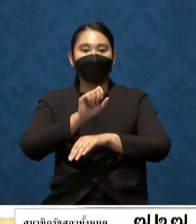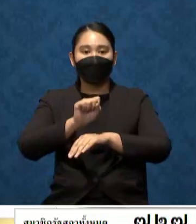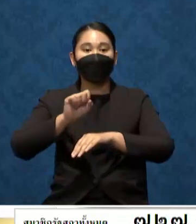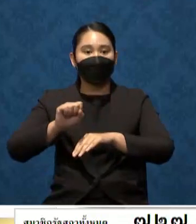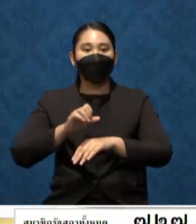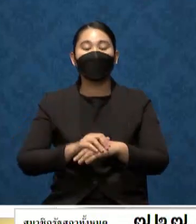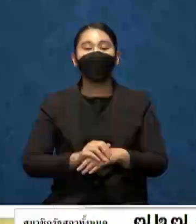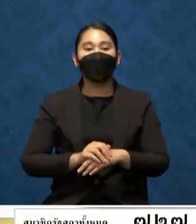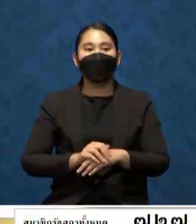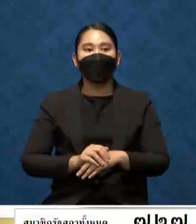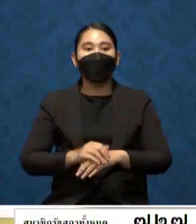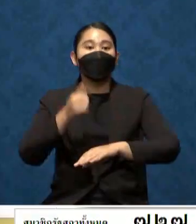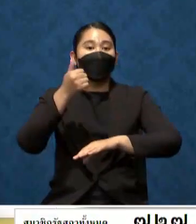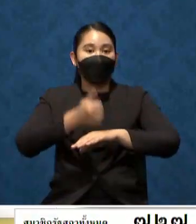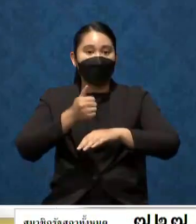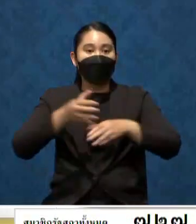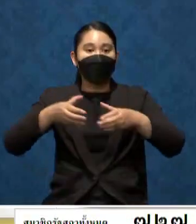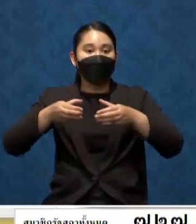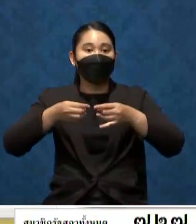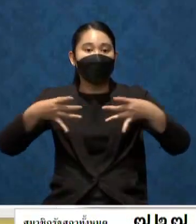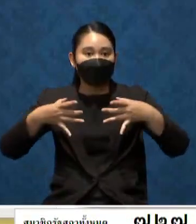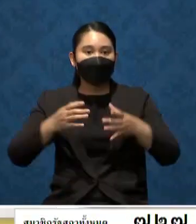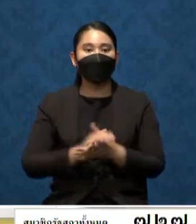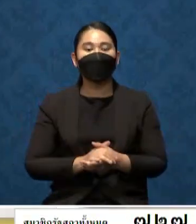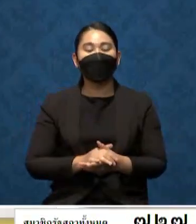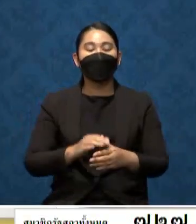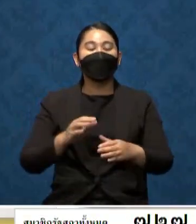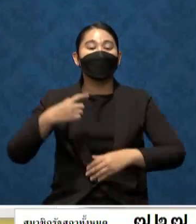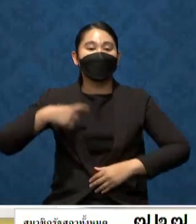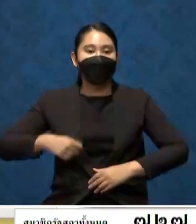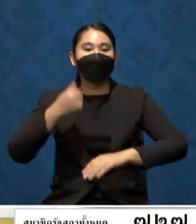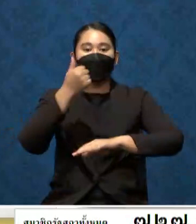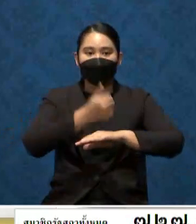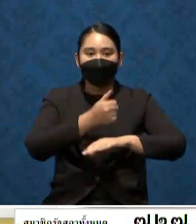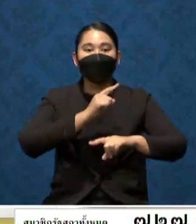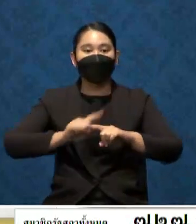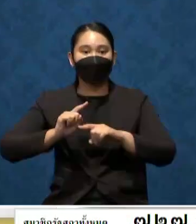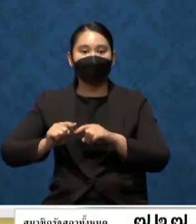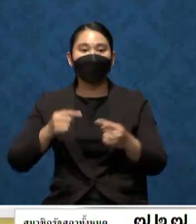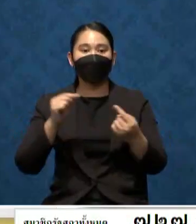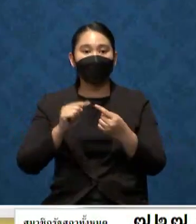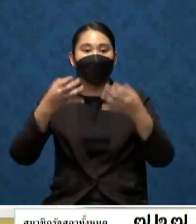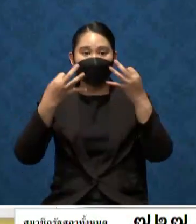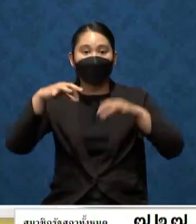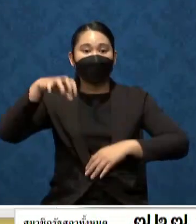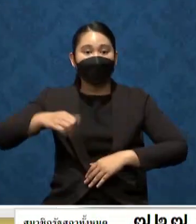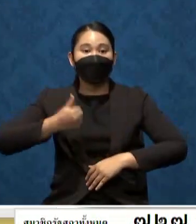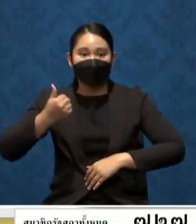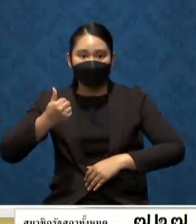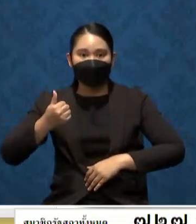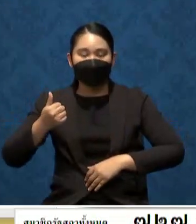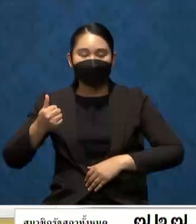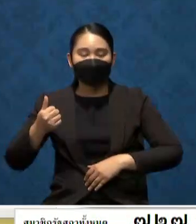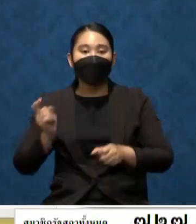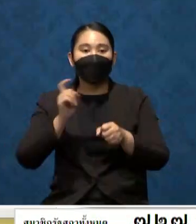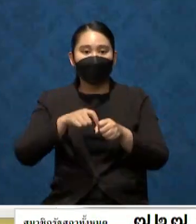ผู้นำฝ่ายค้านประธานศาลปกครองสูงสุดและบุคคลที่แต่งตั้งโดยองค์กรอิสระอื่นๆอาจจะมีผิดแปลกไปบ้